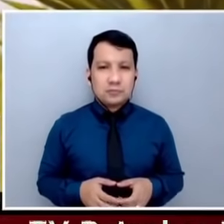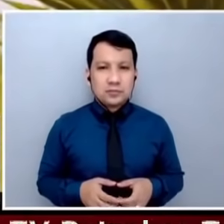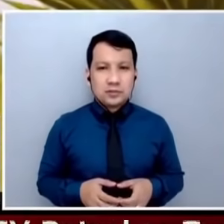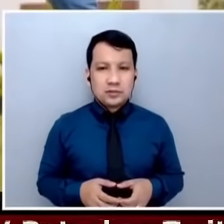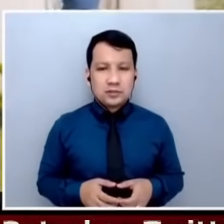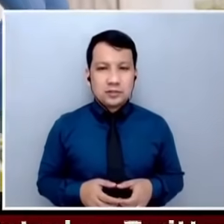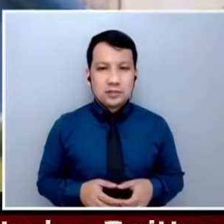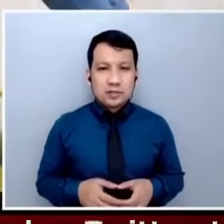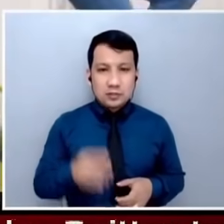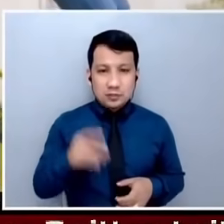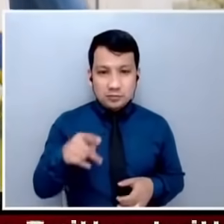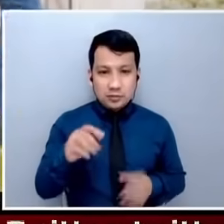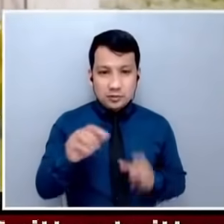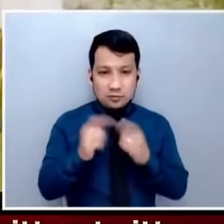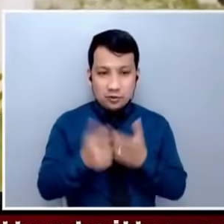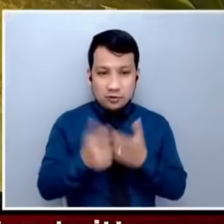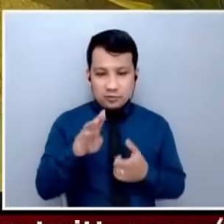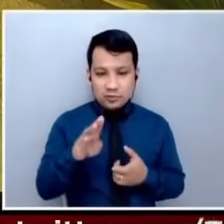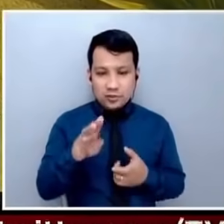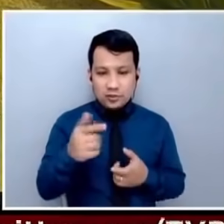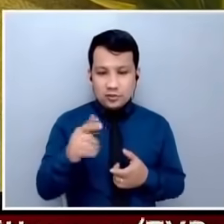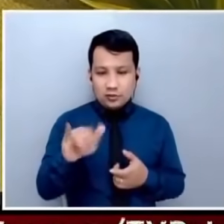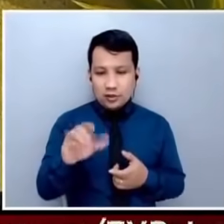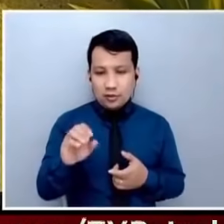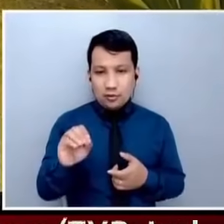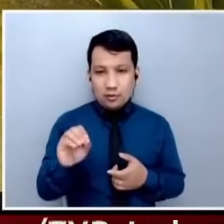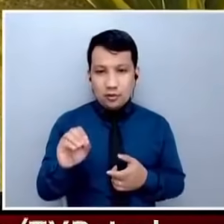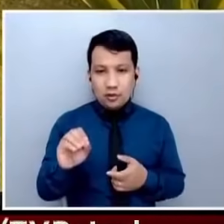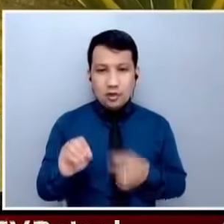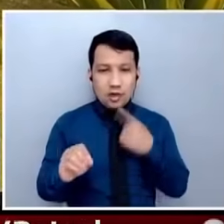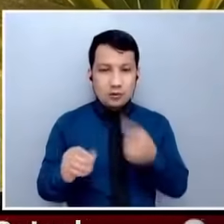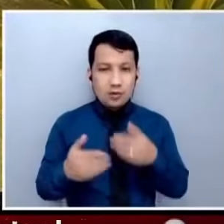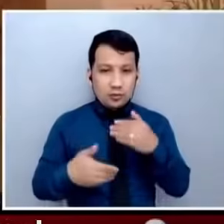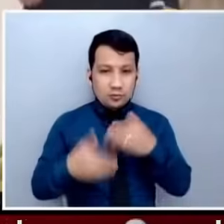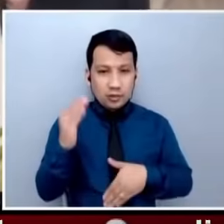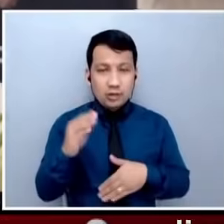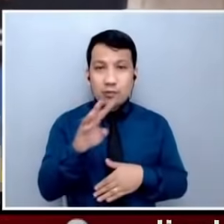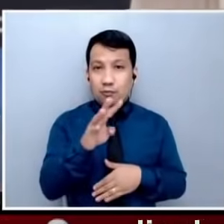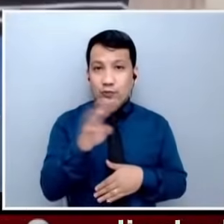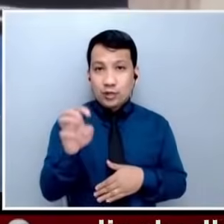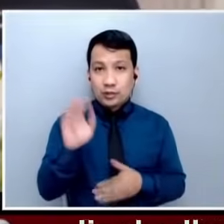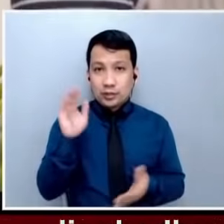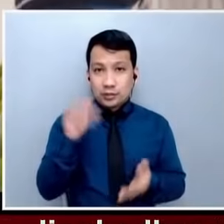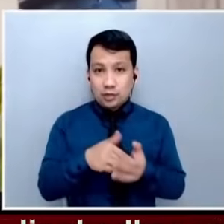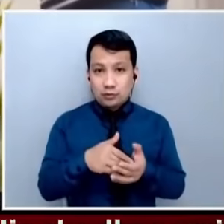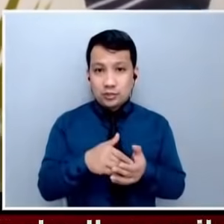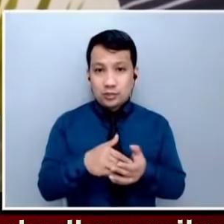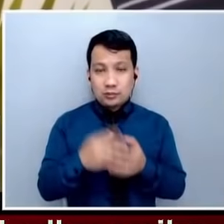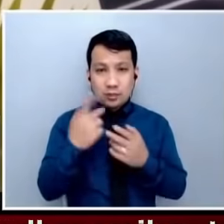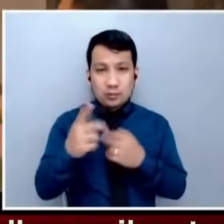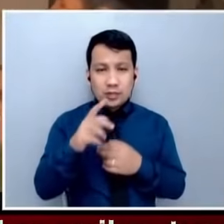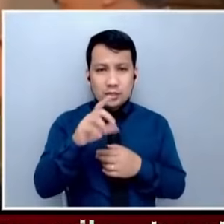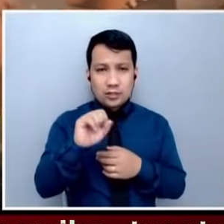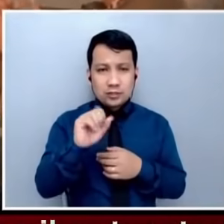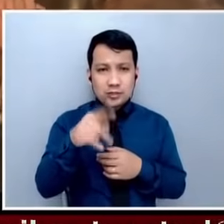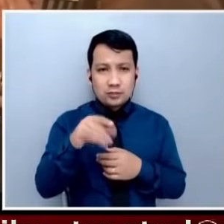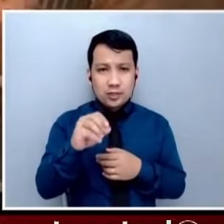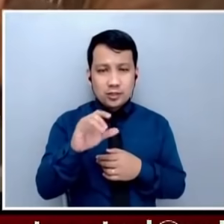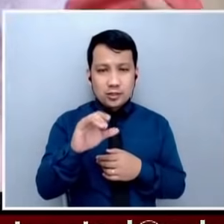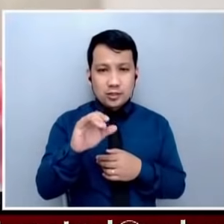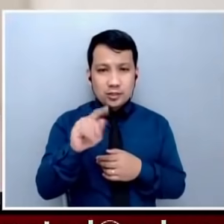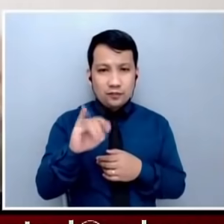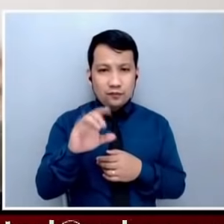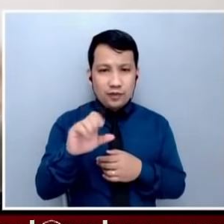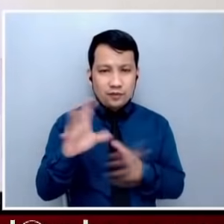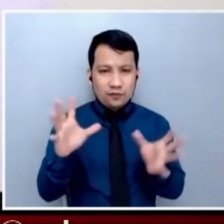Ang bagong single ng BGYO na When I'm With You, lampas 400,000 streams na sa Spotify. May